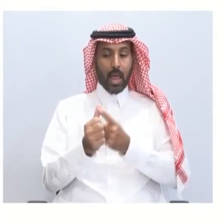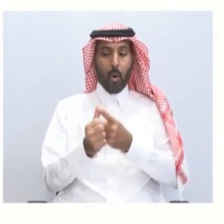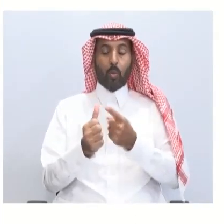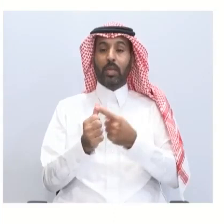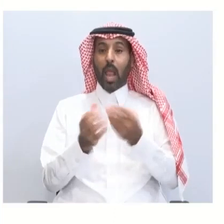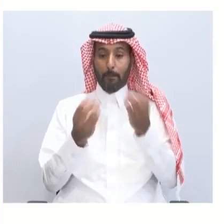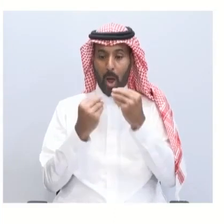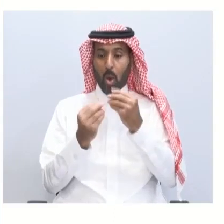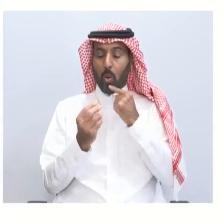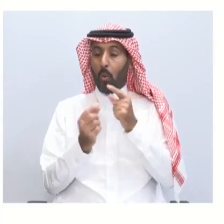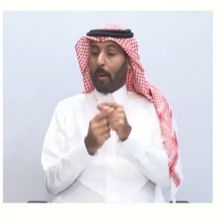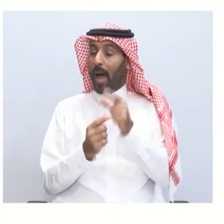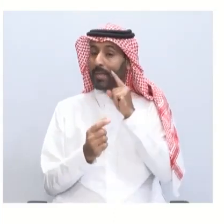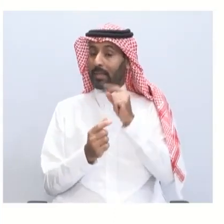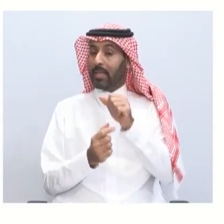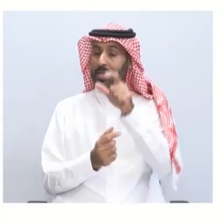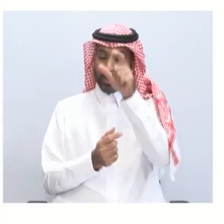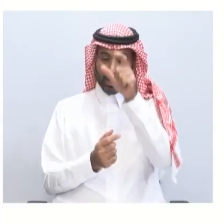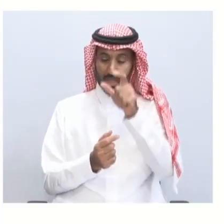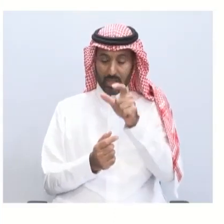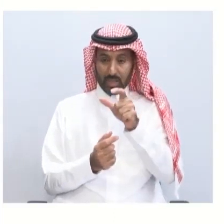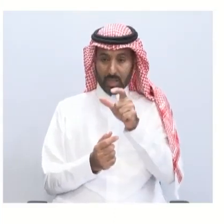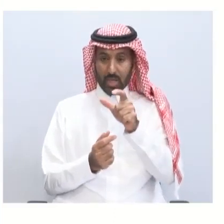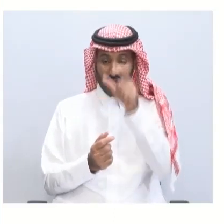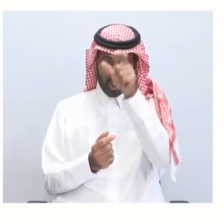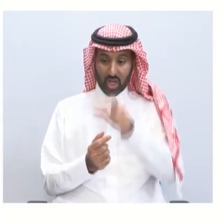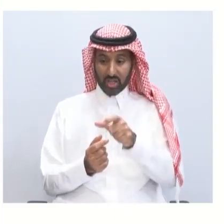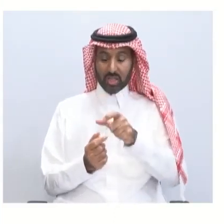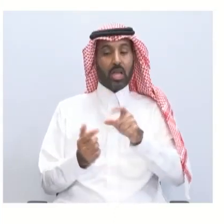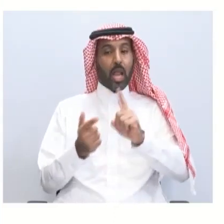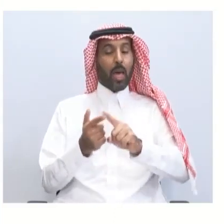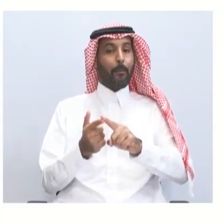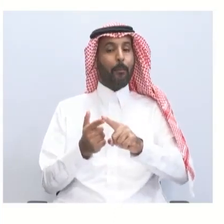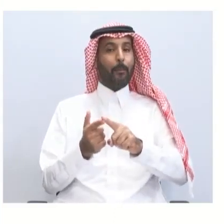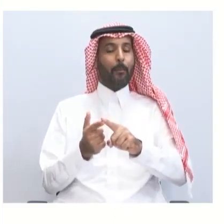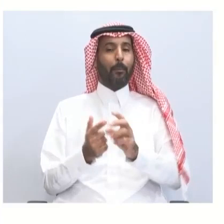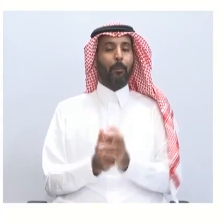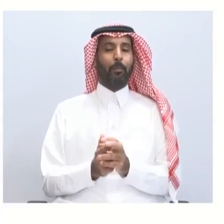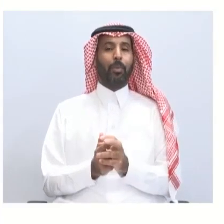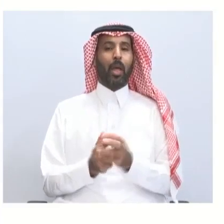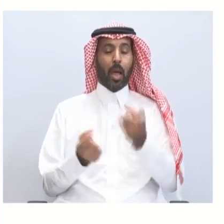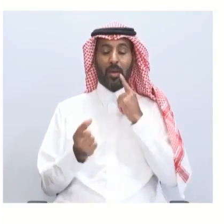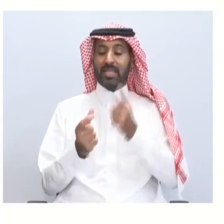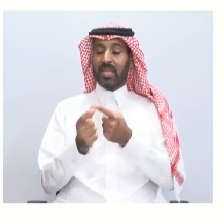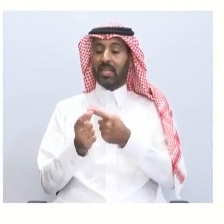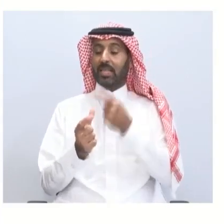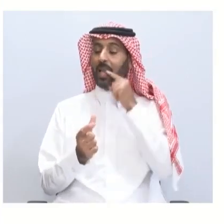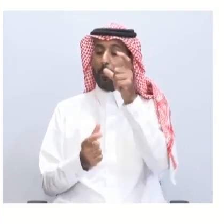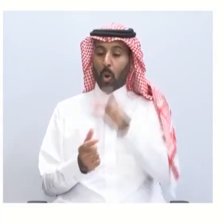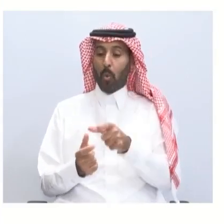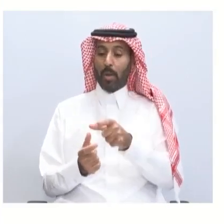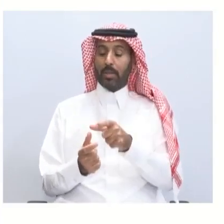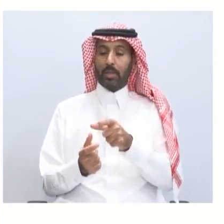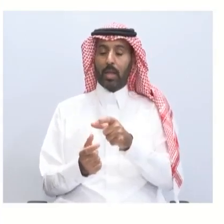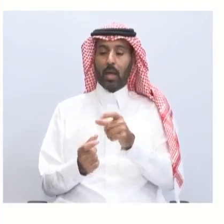الشخصيه وهذه المعلومات هي هي معلومات الفرد التي